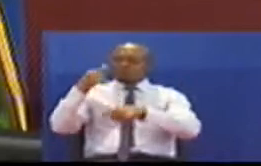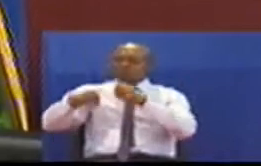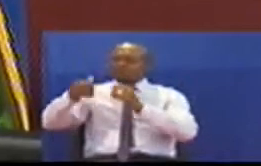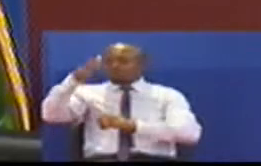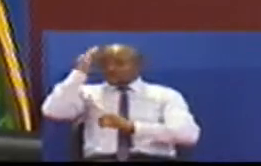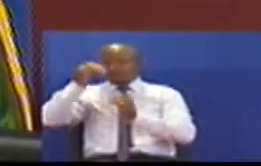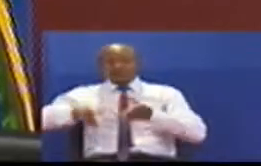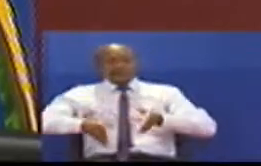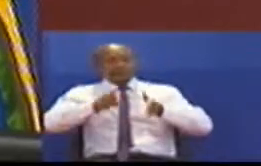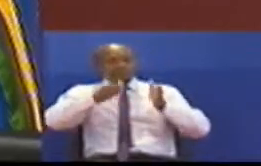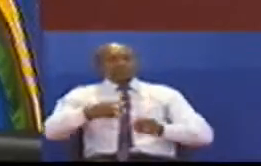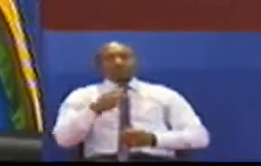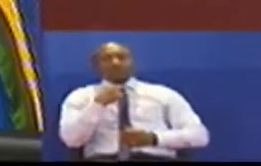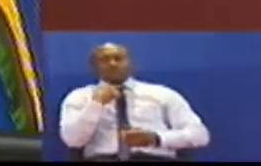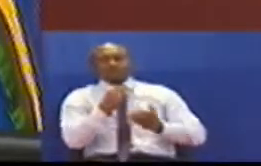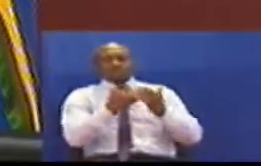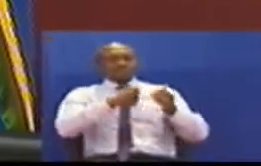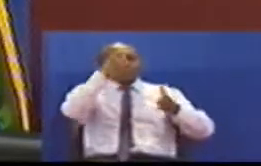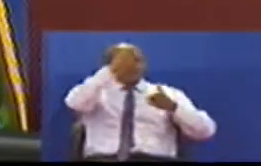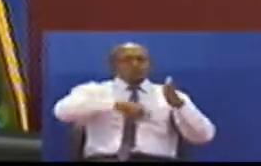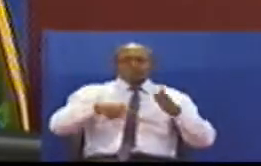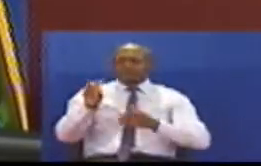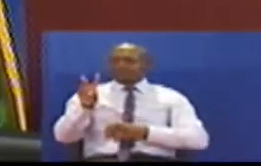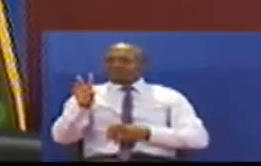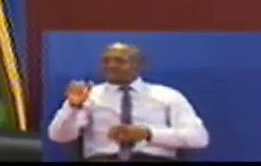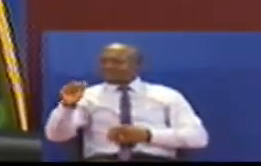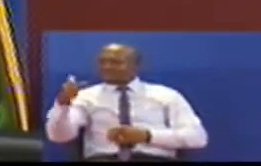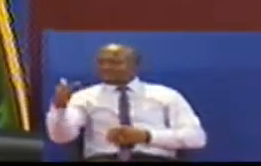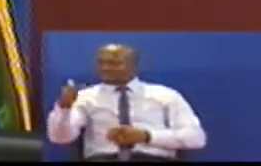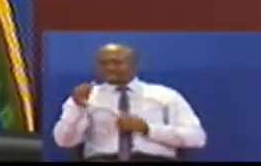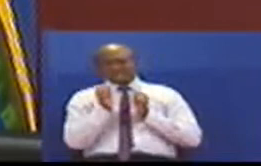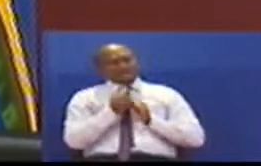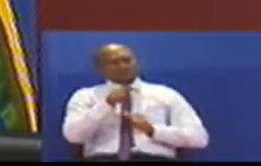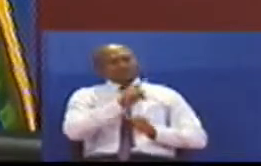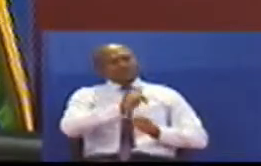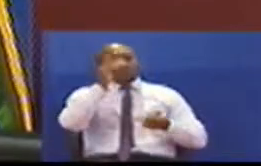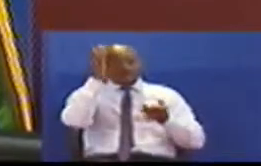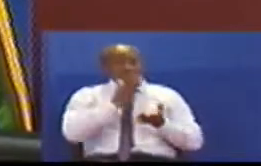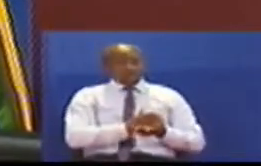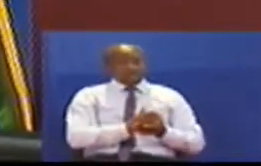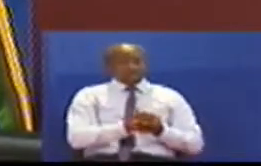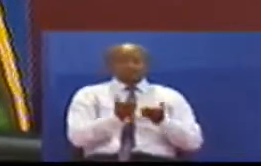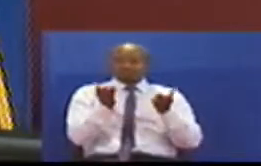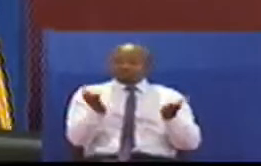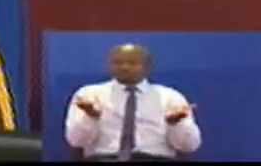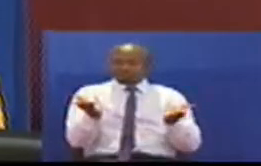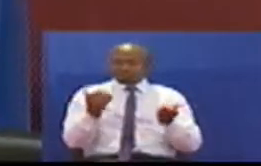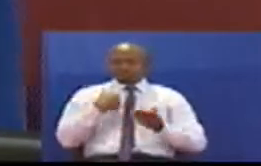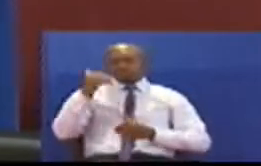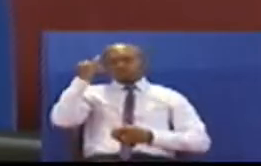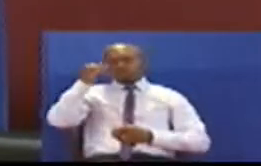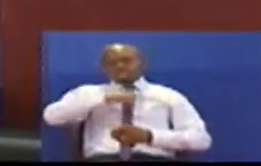sababu ya kodi ya VAT. Endapo jambo hilo ni kweli, basi sisi ushauri wetu kama